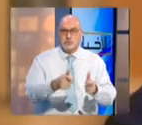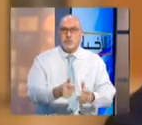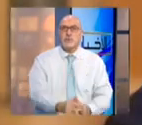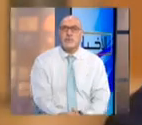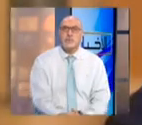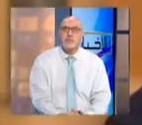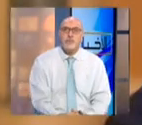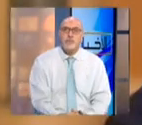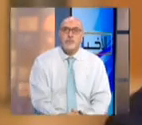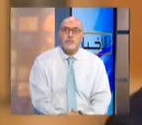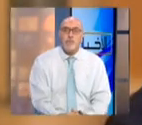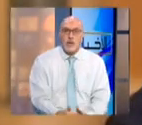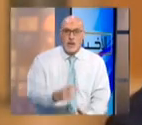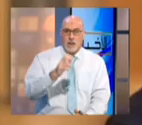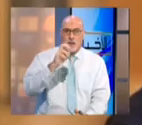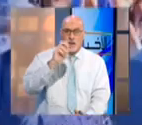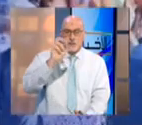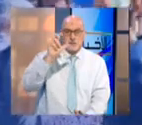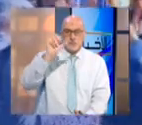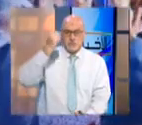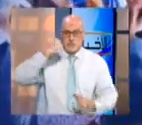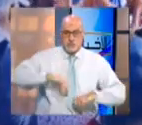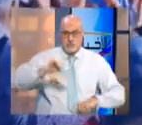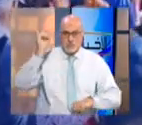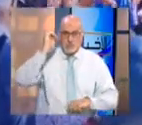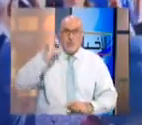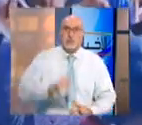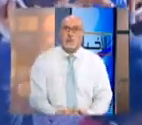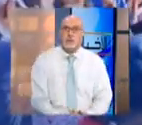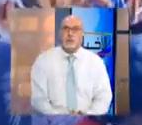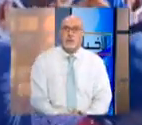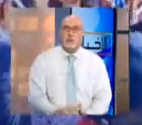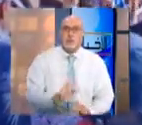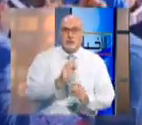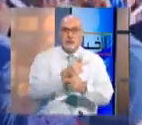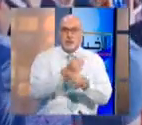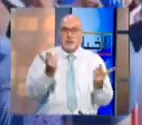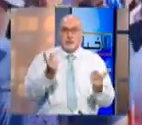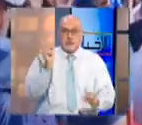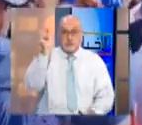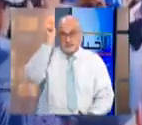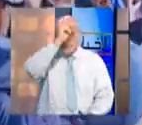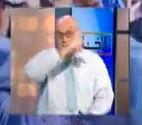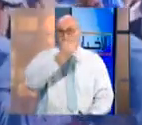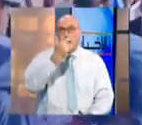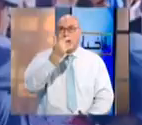فعلا تلك اللحظة كانت لحظة مؤلمة وصعبة، ولكن هذا قرار